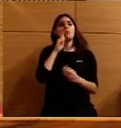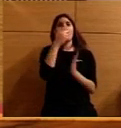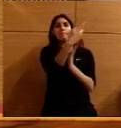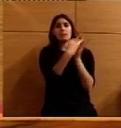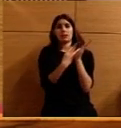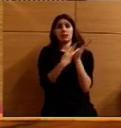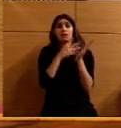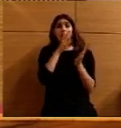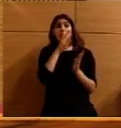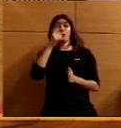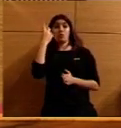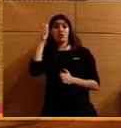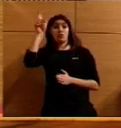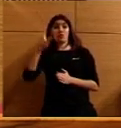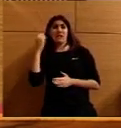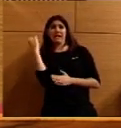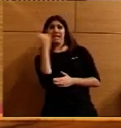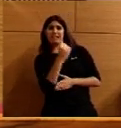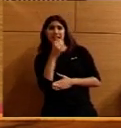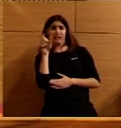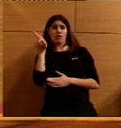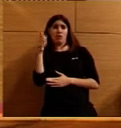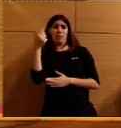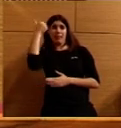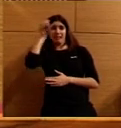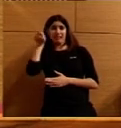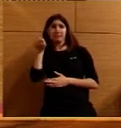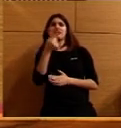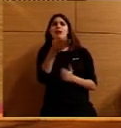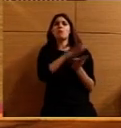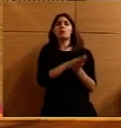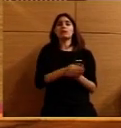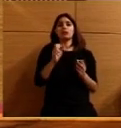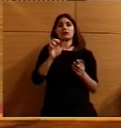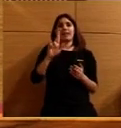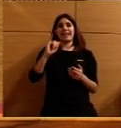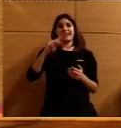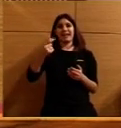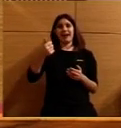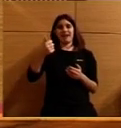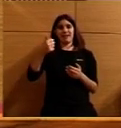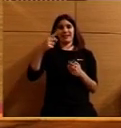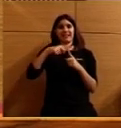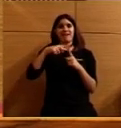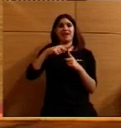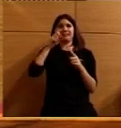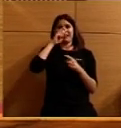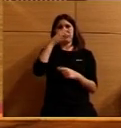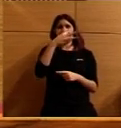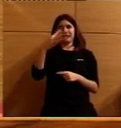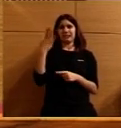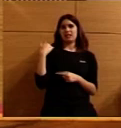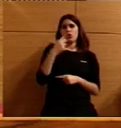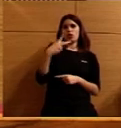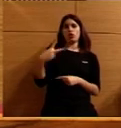per un covard assassí masclista. El nostre record a Erika Tavares, de 37 anys, que va ser vilment assassinada el